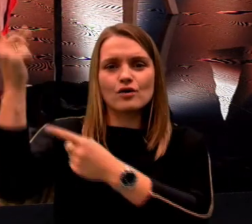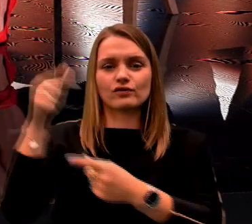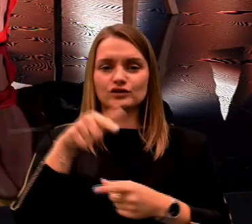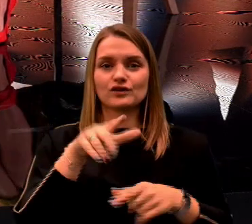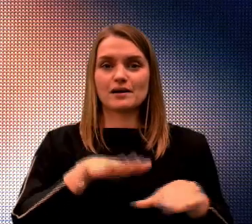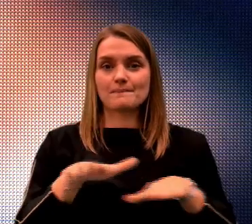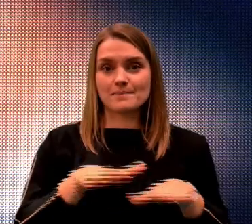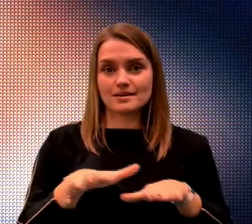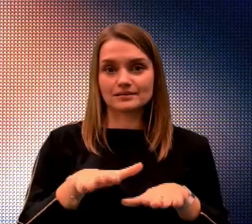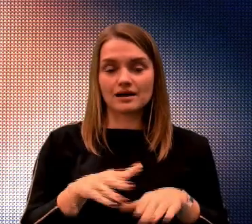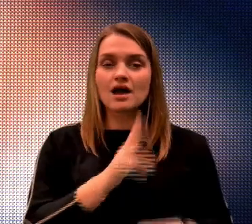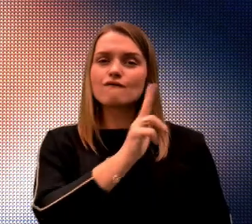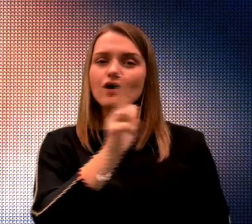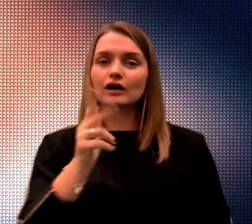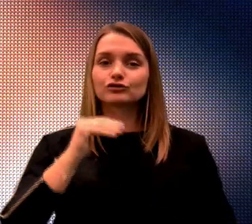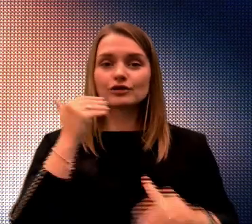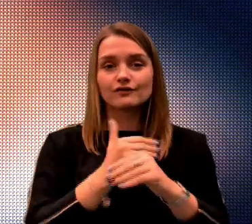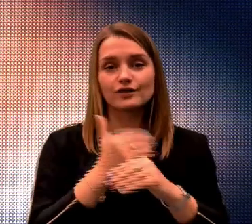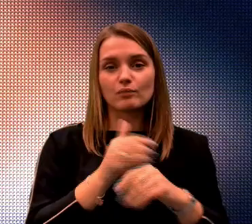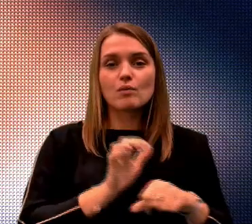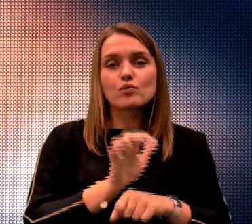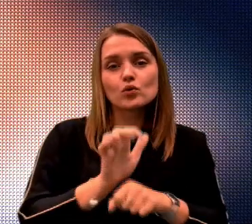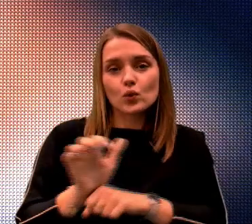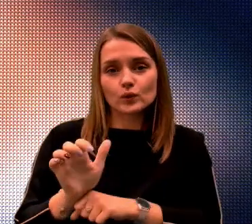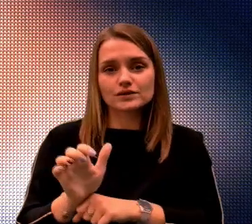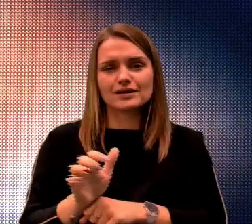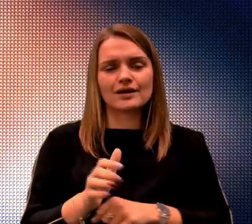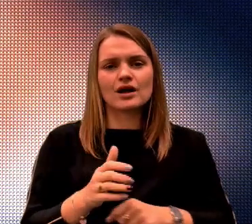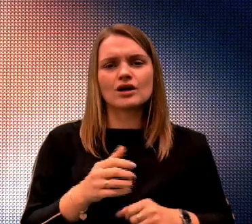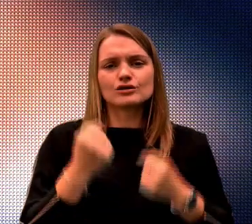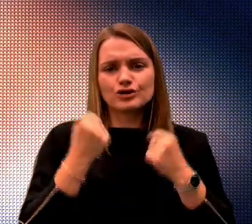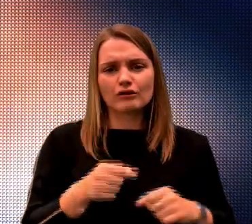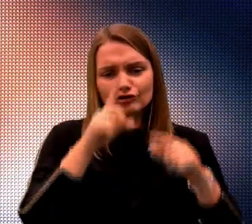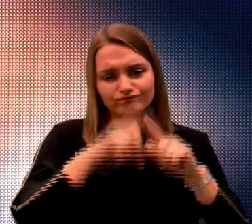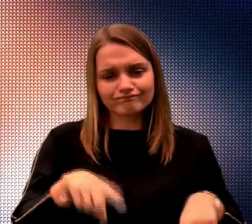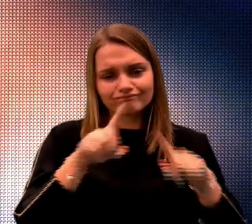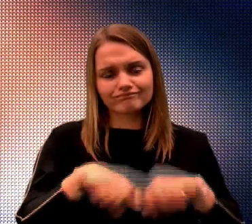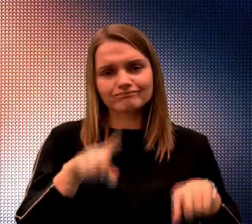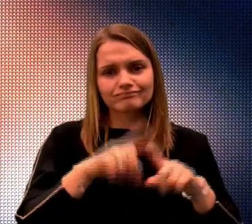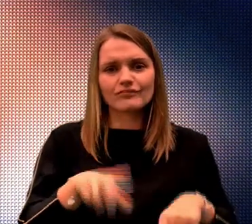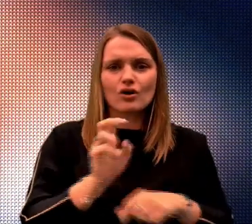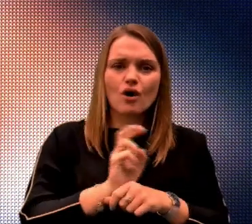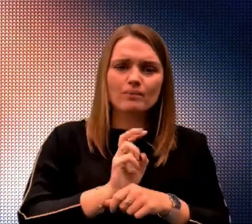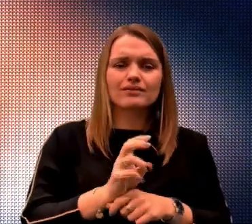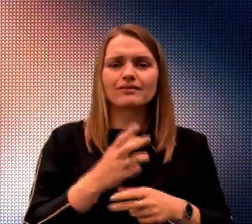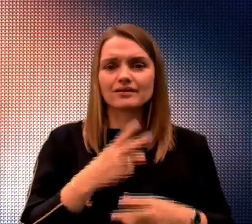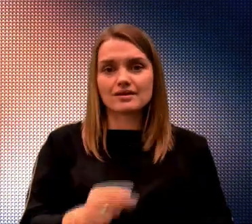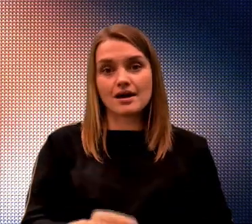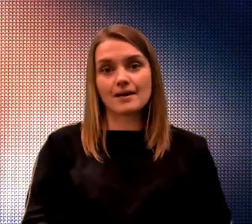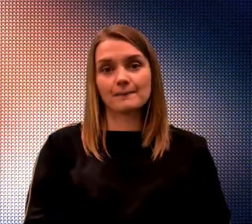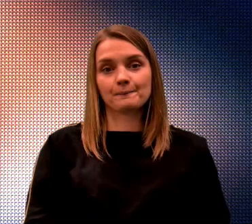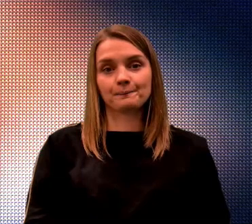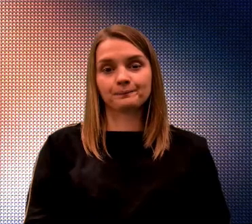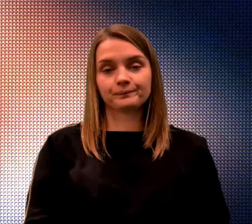mądrze powiedziałeś, że w każdej firmie na produkcji no trudno ciągle coś kombinować, bo ma wyjść ten sam produkt, a nie